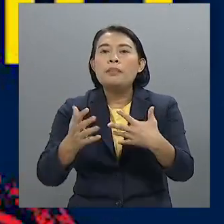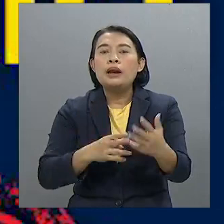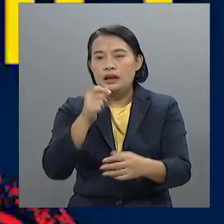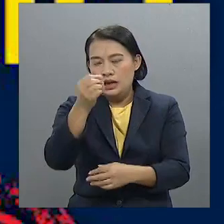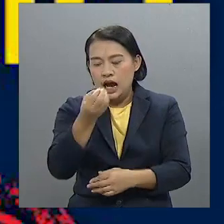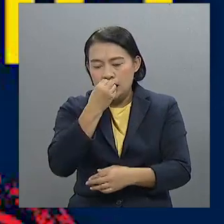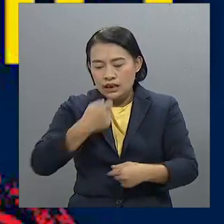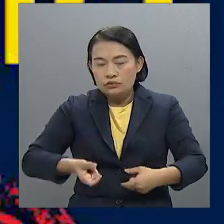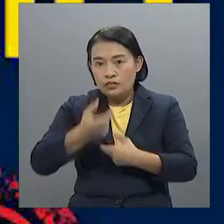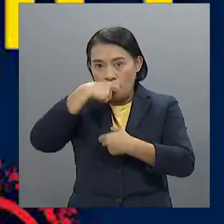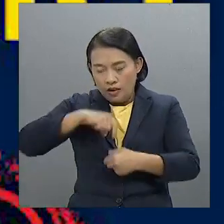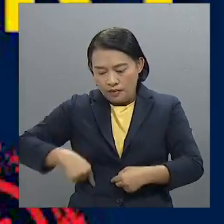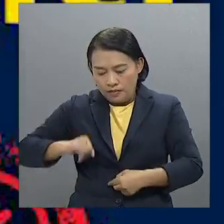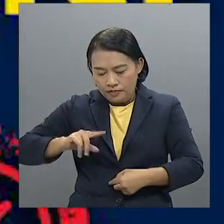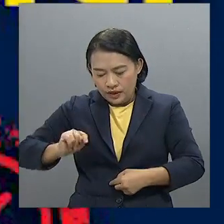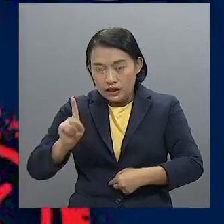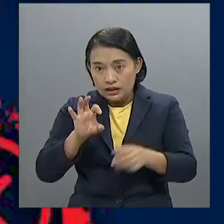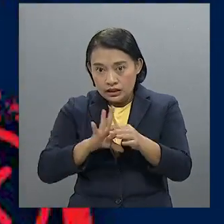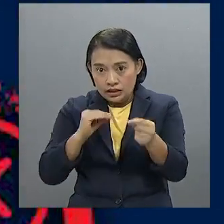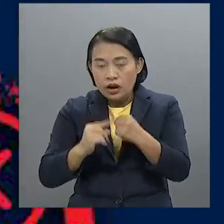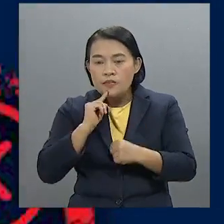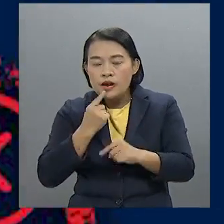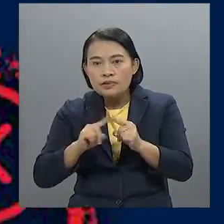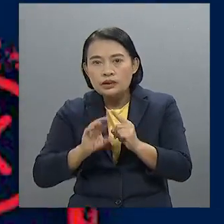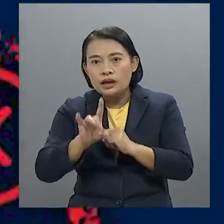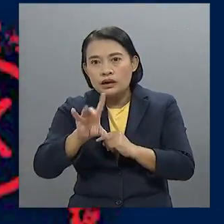เดือนจะส่งผลให้ไตพังออยออกมาที่แจ้งว่าเรื่องนี้ไม่เป็นความจริงนะครับสาหร่ายทอดกรอบไม่มีพิษต่อไตเพราะว่ามีปริมาณโซเดียมเฉลี่ย100มิลลิกรัมต่อ 100